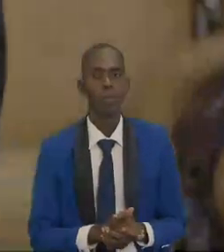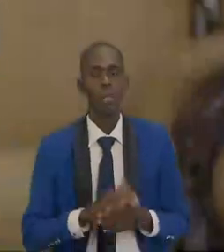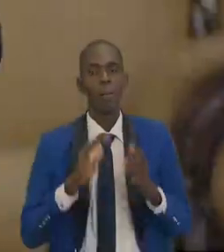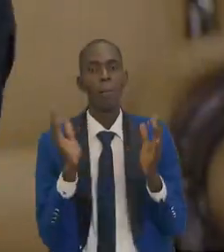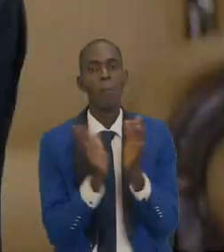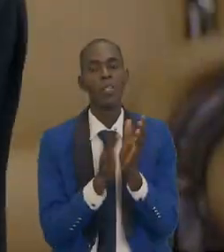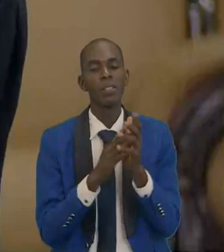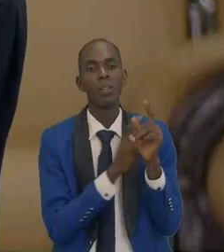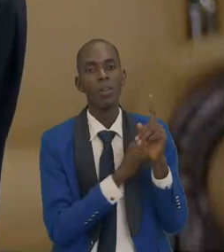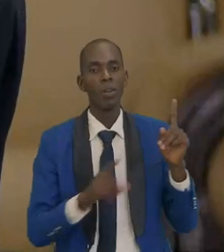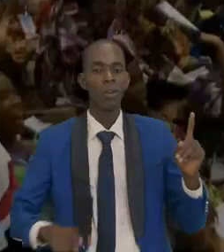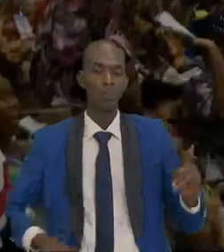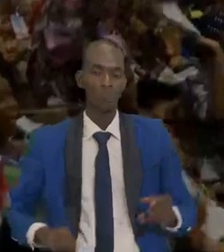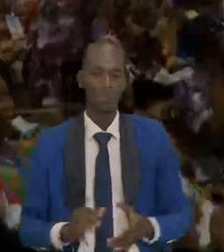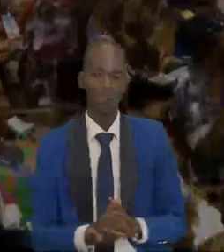Gloire à Dieu!